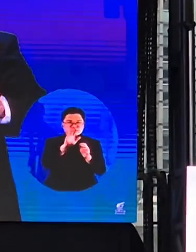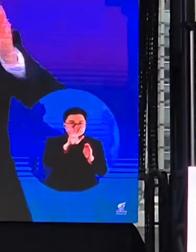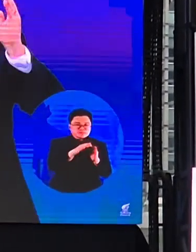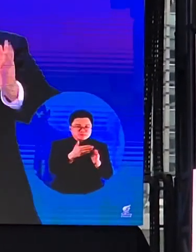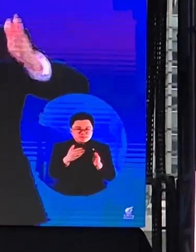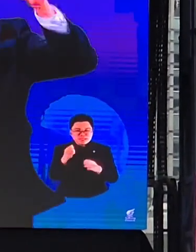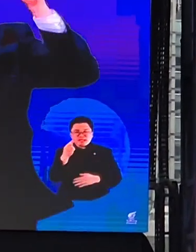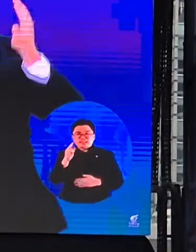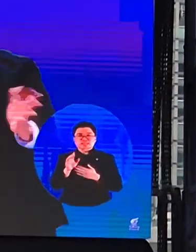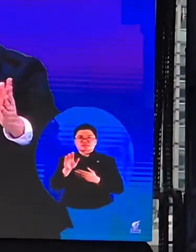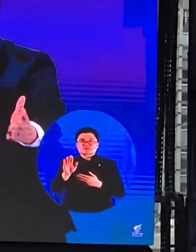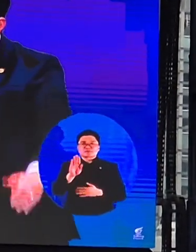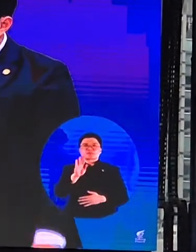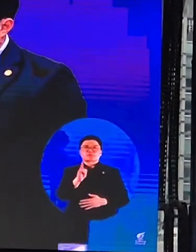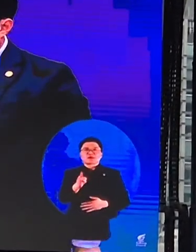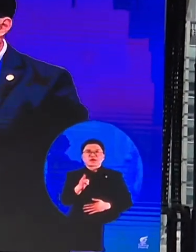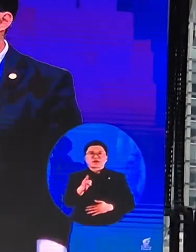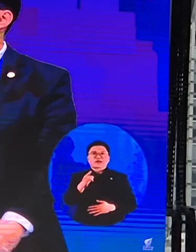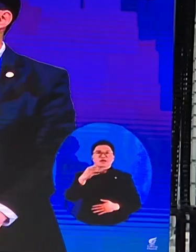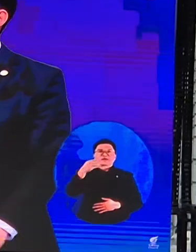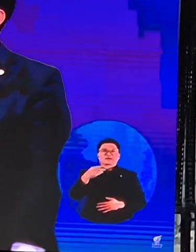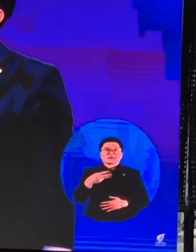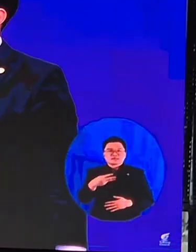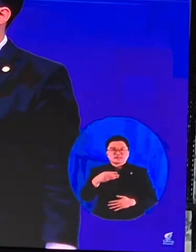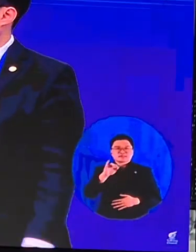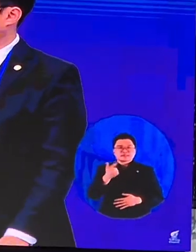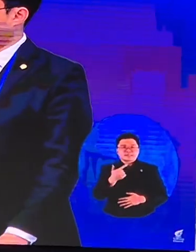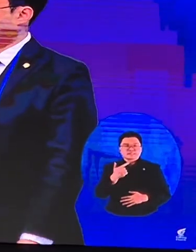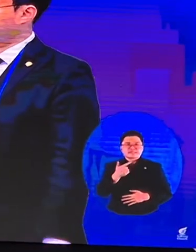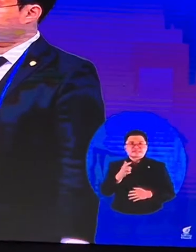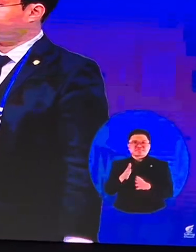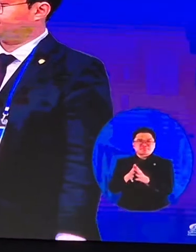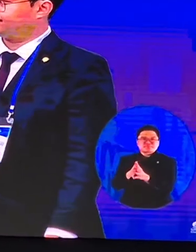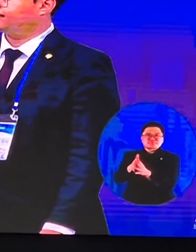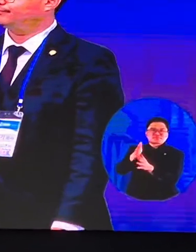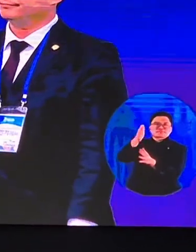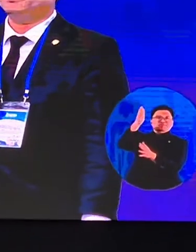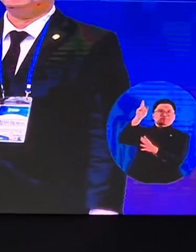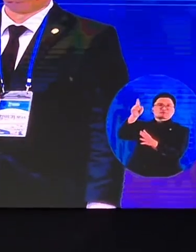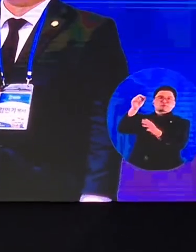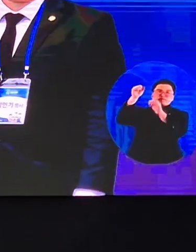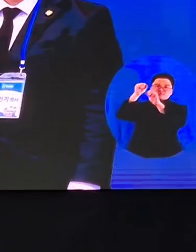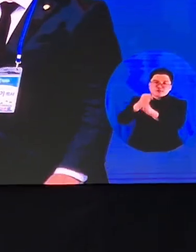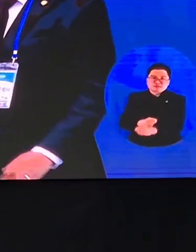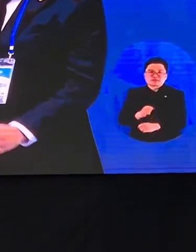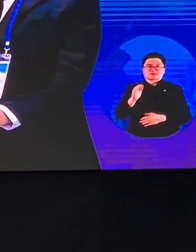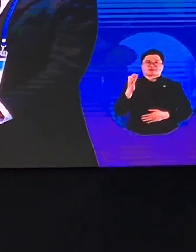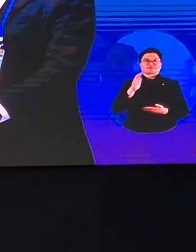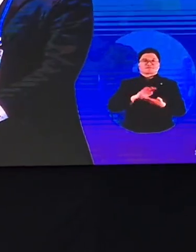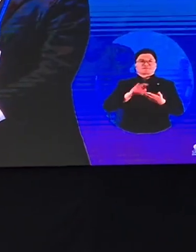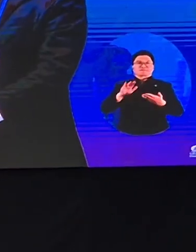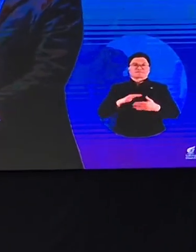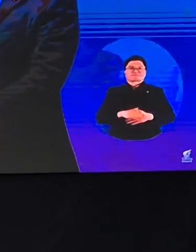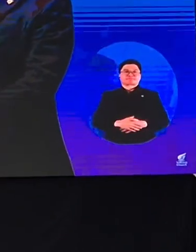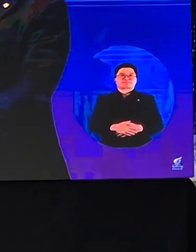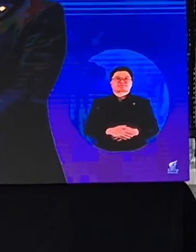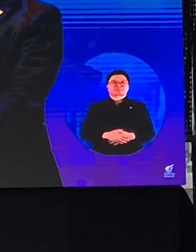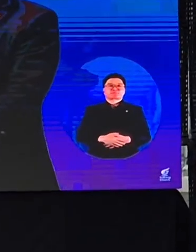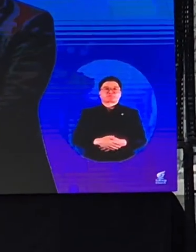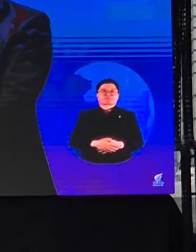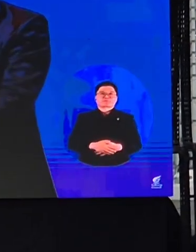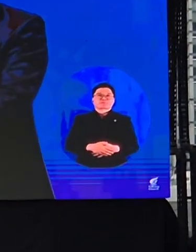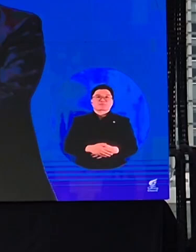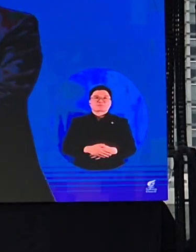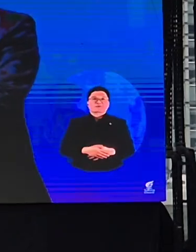베를린 장벽은 완전히 무너져 내렸습니다. A communist official explained the defeat of his atheistic government this